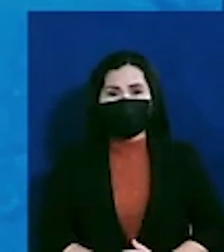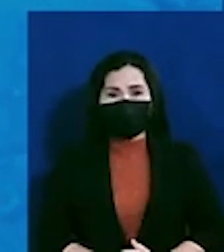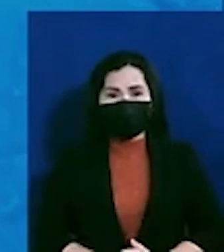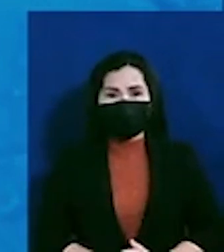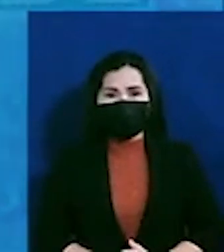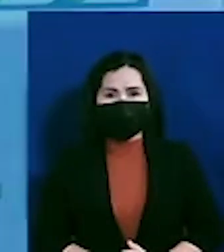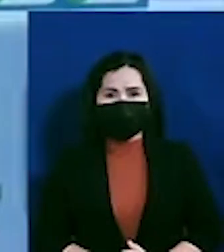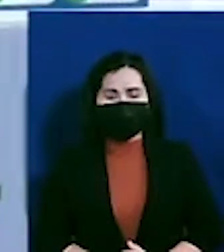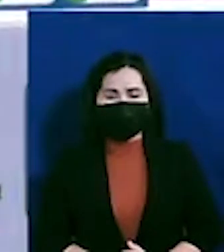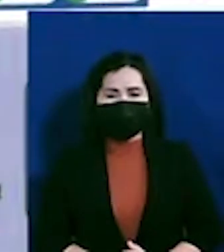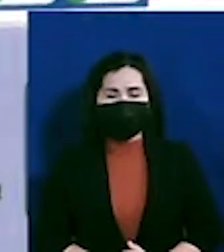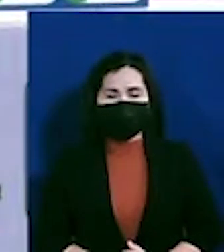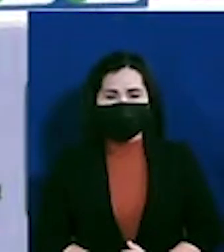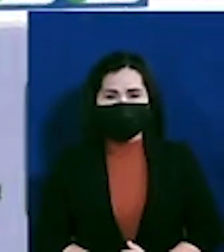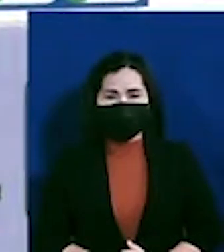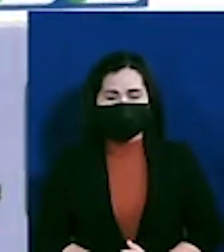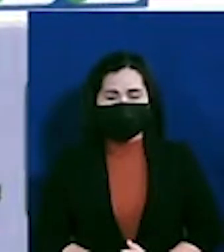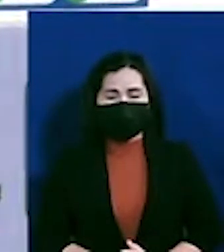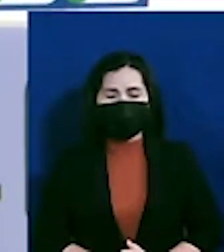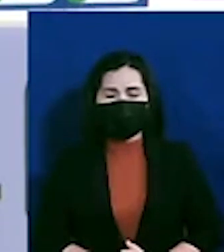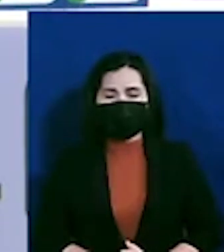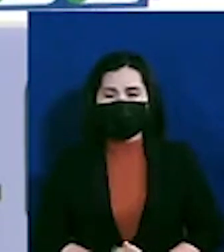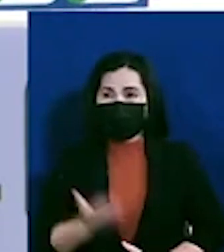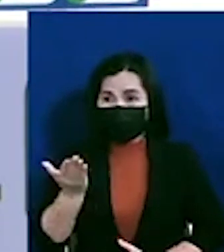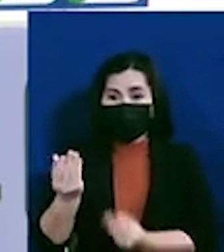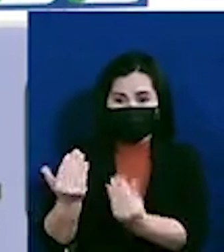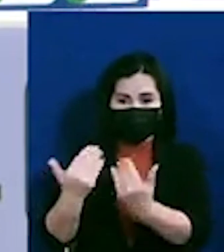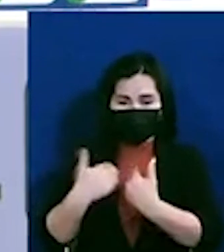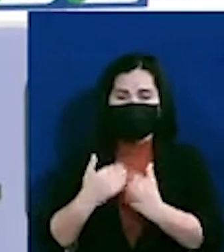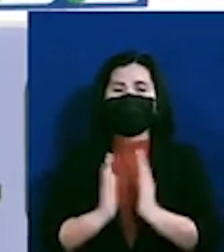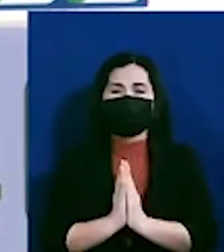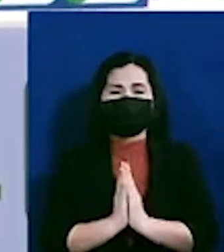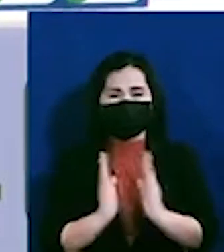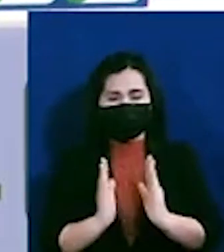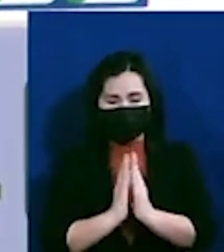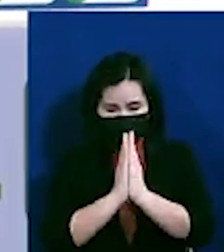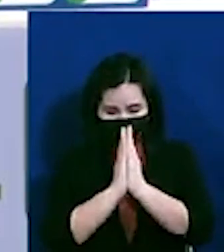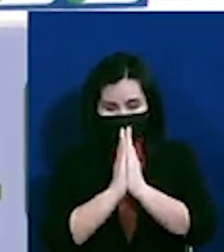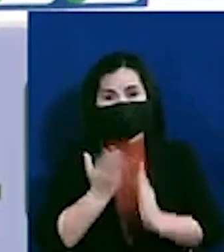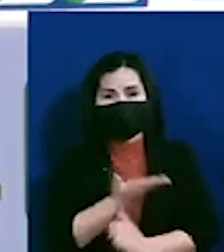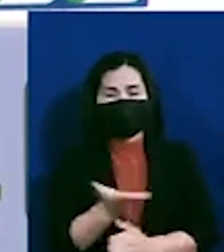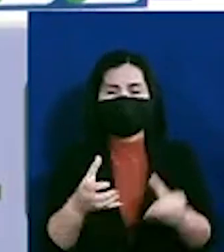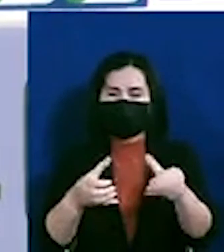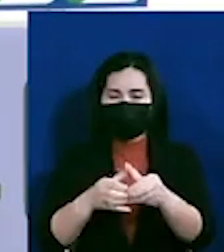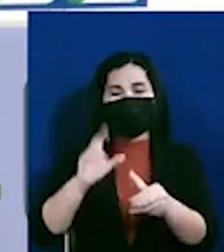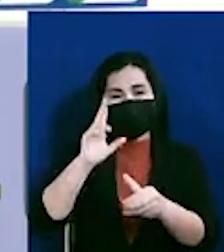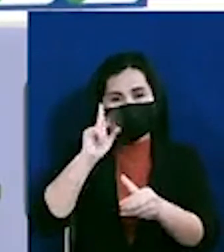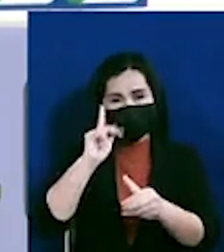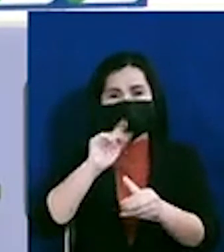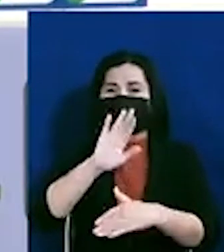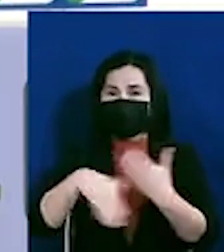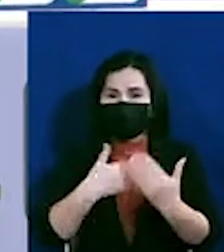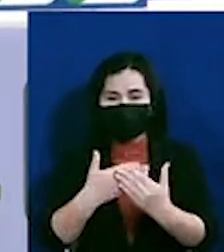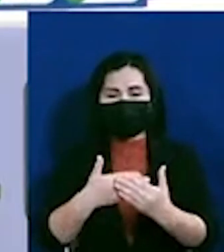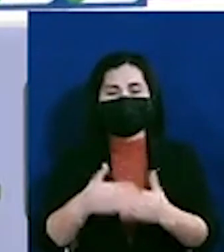ครับพบกับขอบพระคุณต้นโฆษกไหมครับแล้วก็สวัสดีพี่น้องสื่อมวลชนที่เข้าพักทุกท่าน